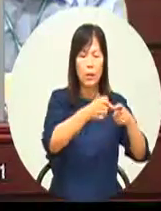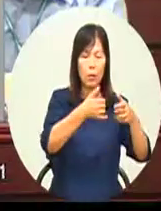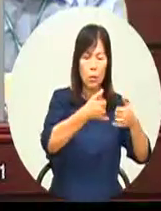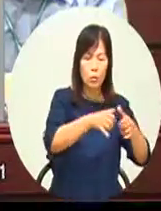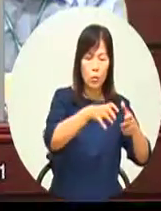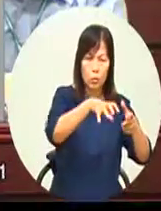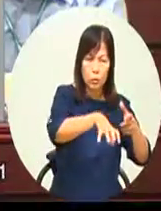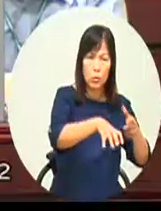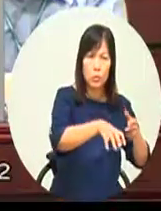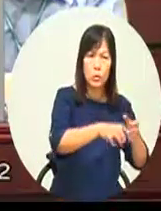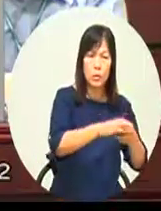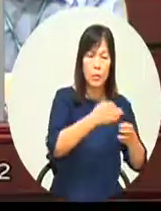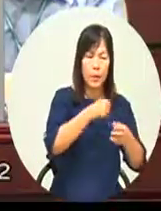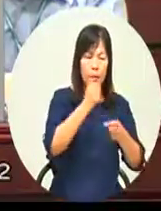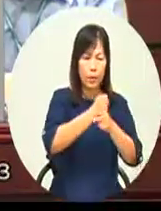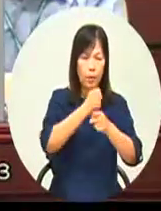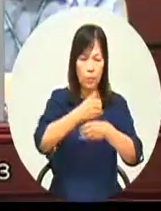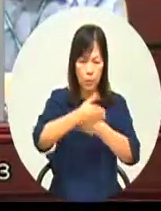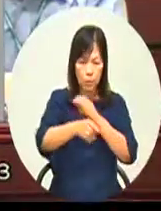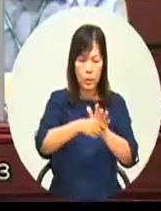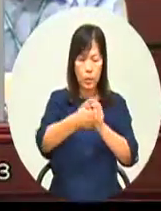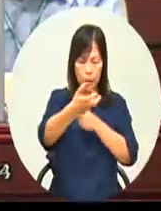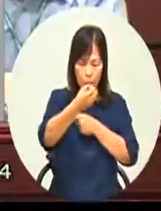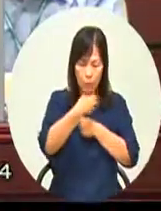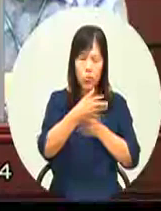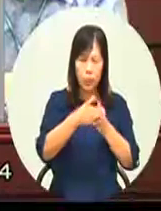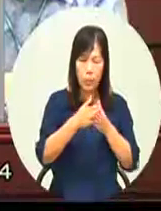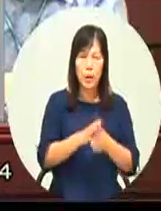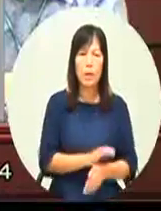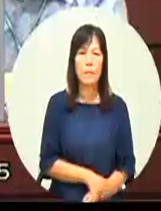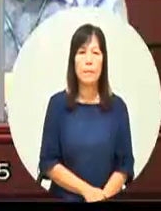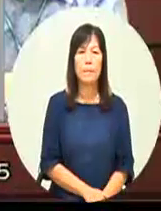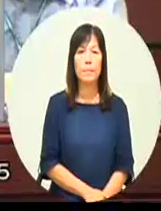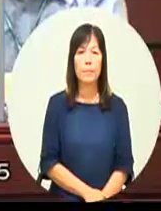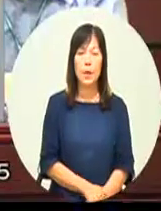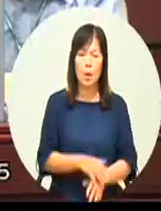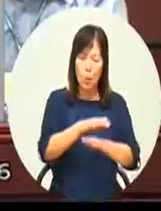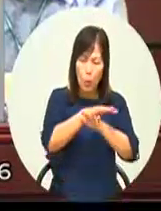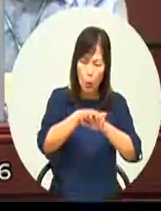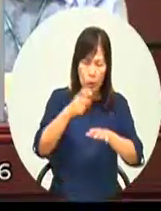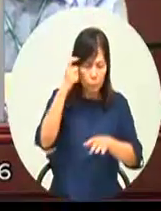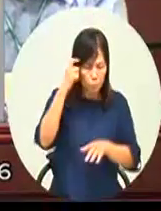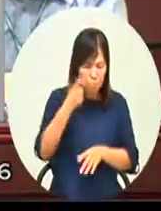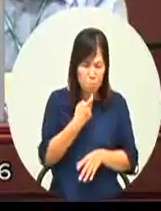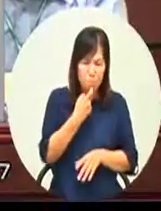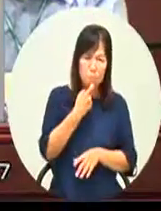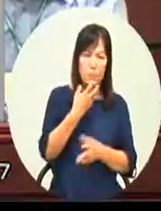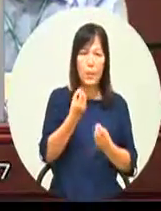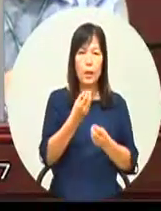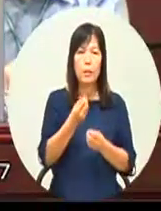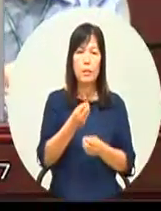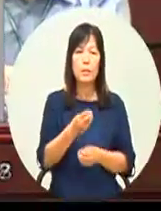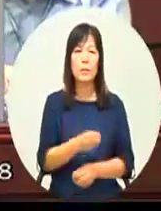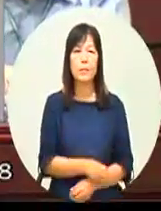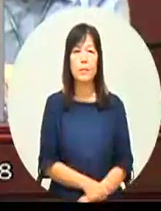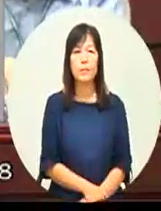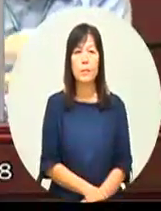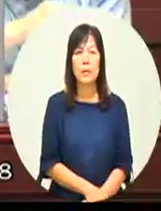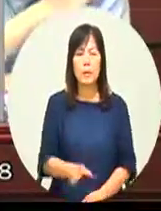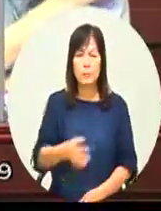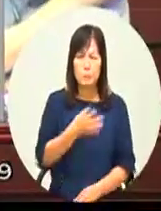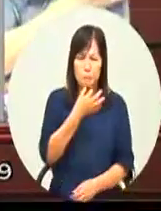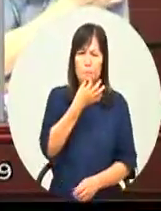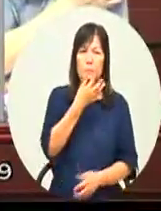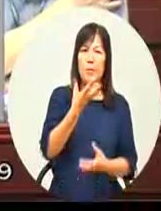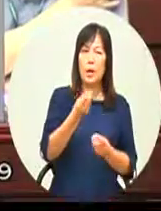将工程的进度让我们了解。那在安全无虑的这一个条件之下，这个无虑的情况